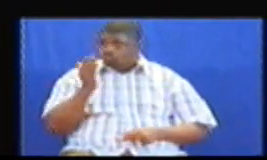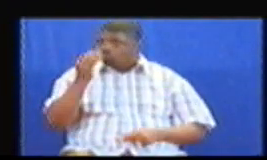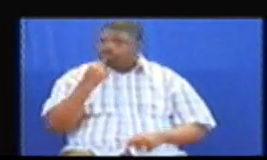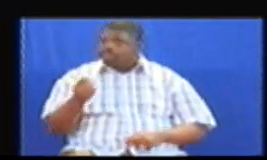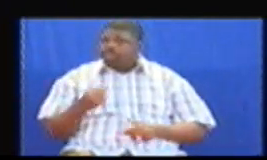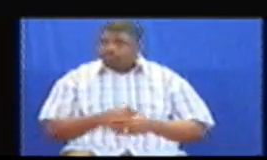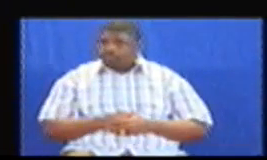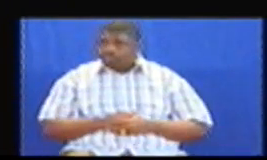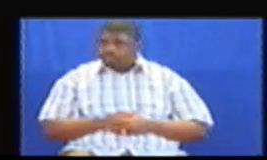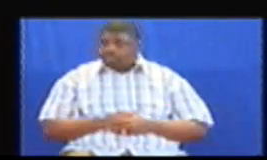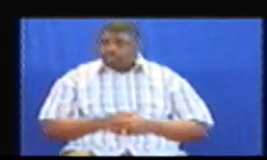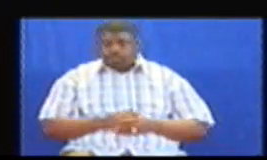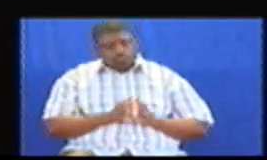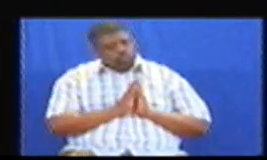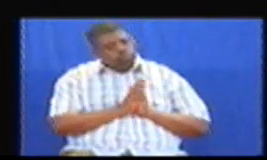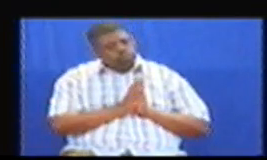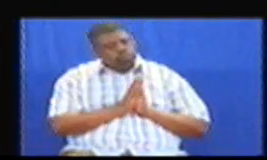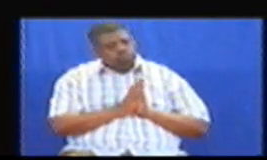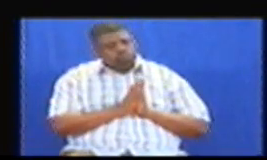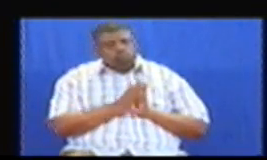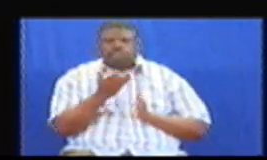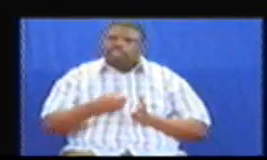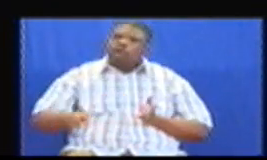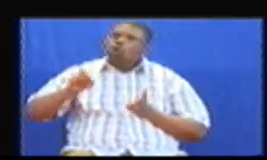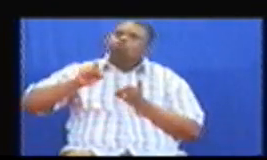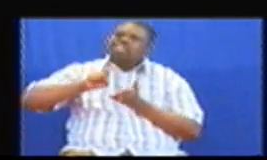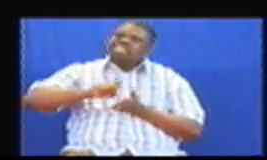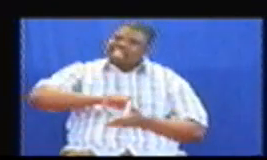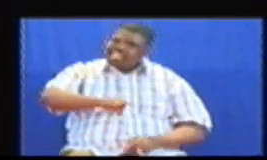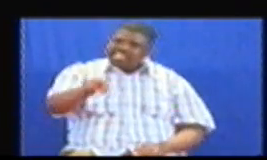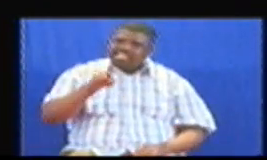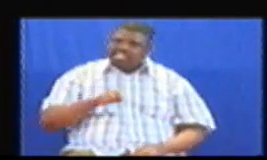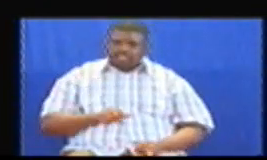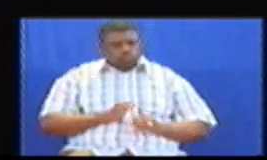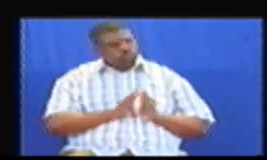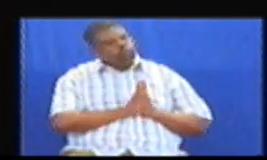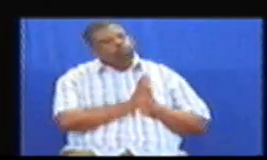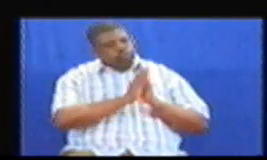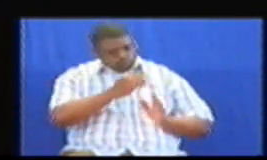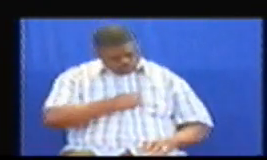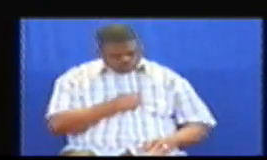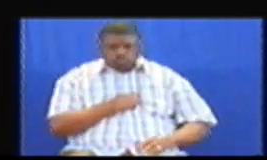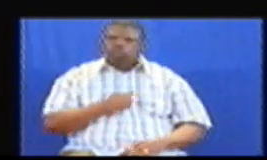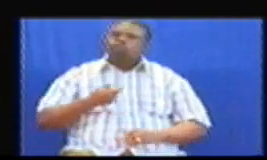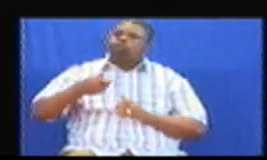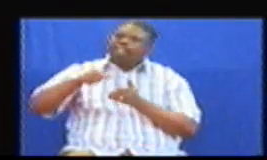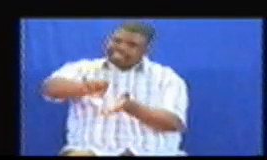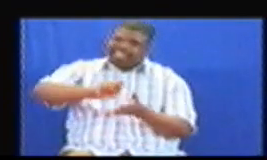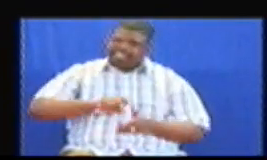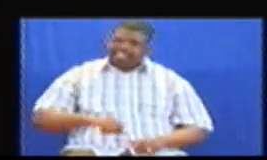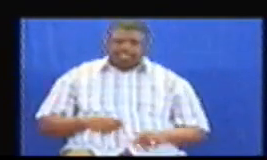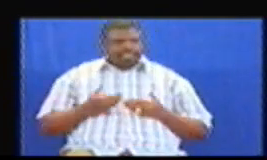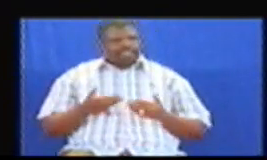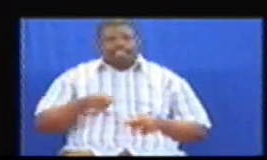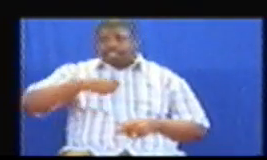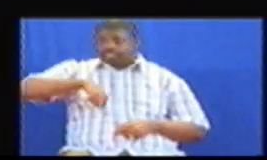katuambia, mkini shukuru nitaongezeeni, ni shukuruni ni kuongezeeni. Kwa hiyo sasa hata sisi